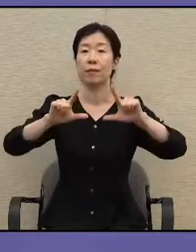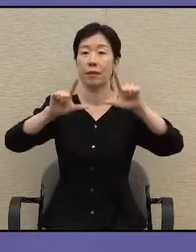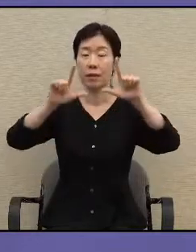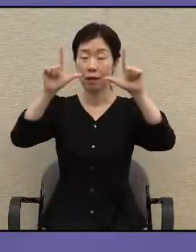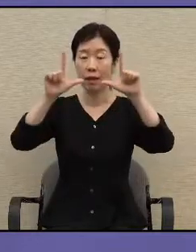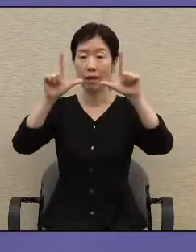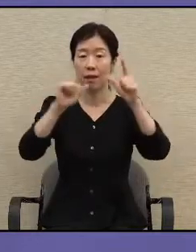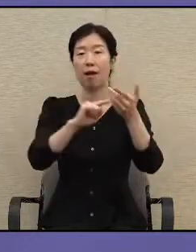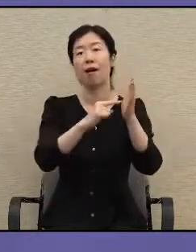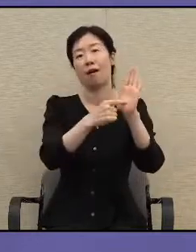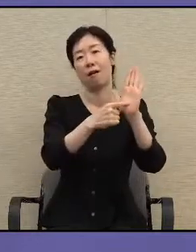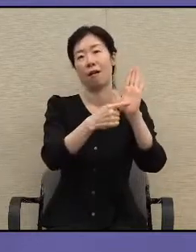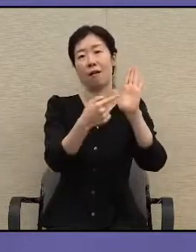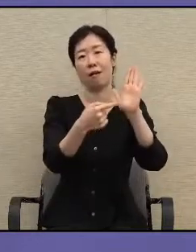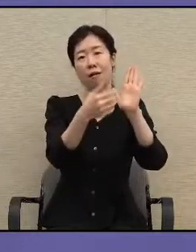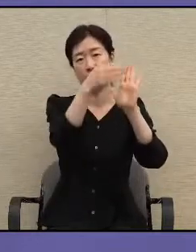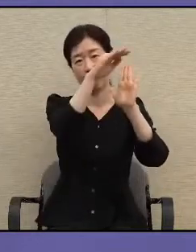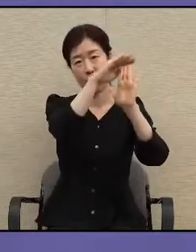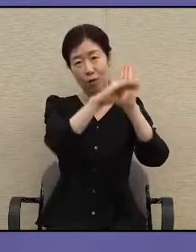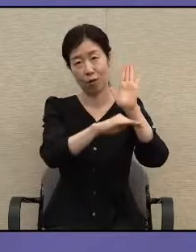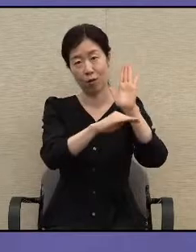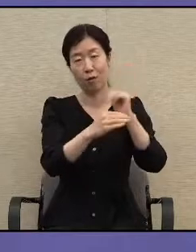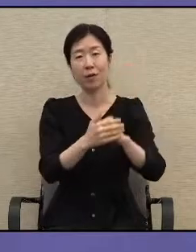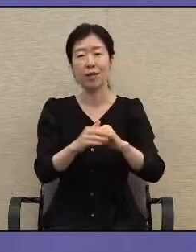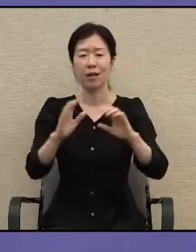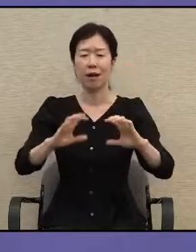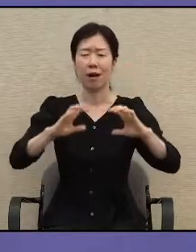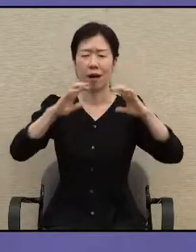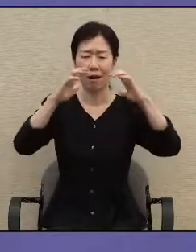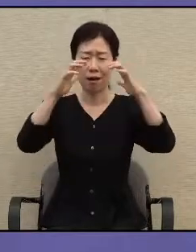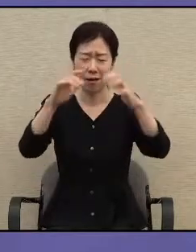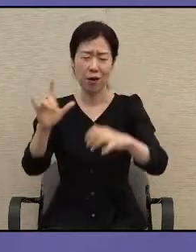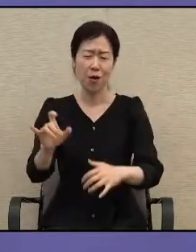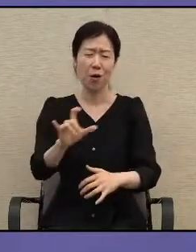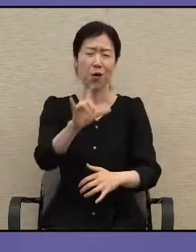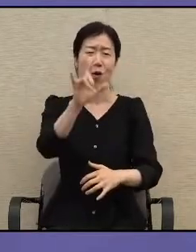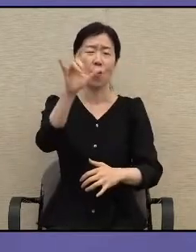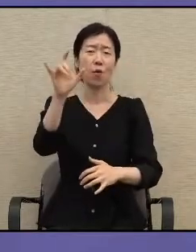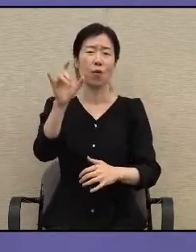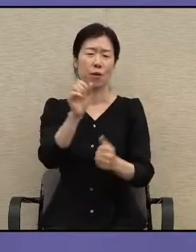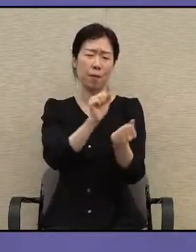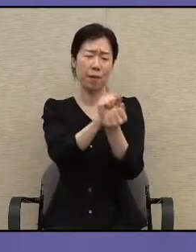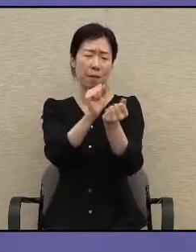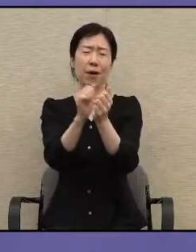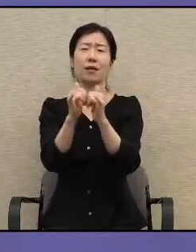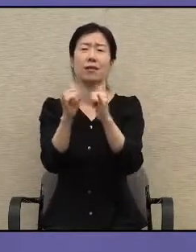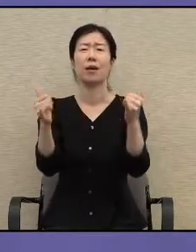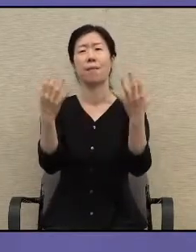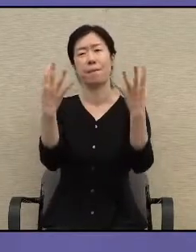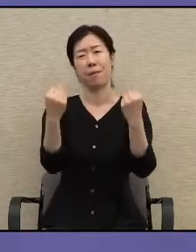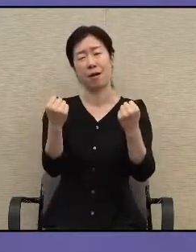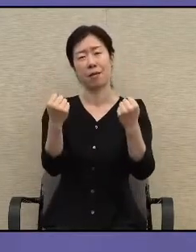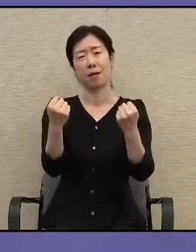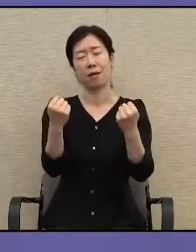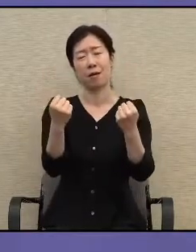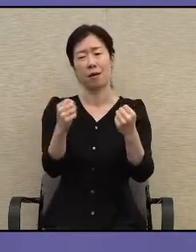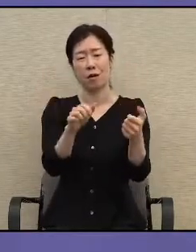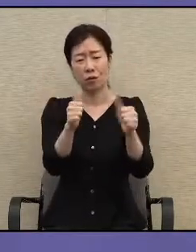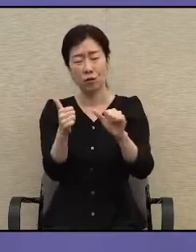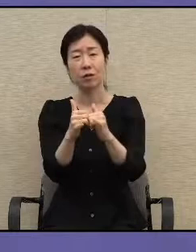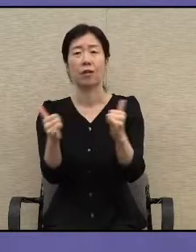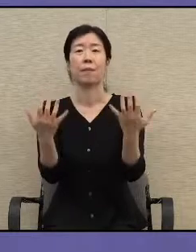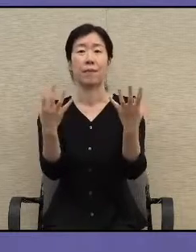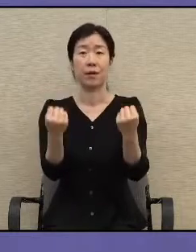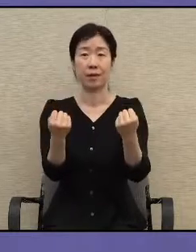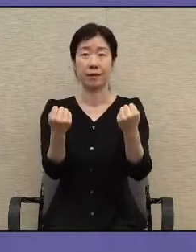뭐 세기도 어려울 정도로 이 전 세계적으로 확진자와 사망자가 증가하고 있는 이런 추세입니다. 많은 학자들이